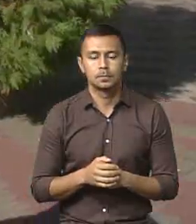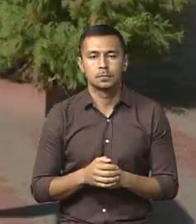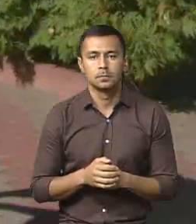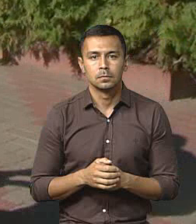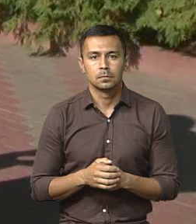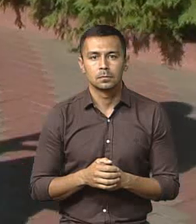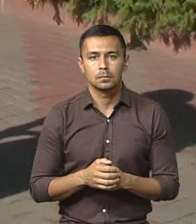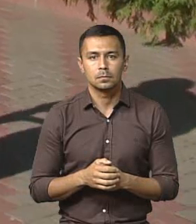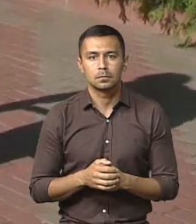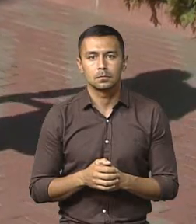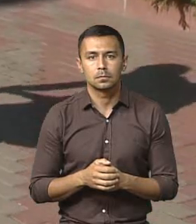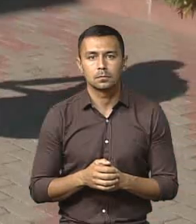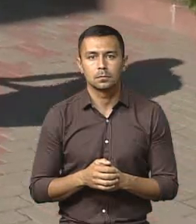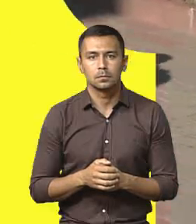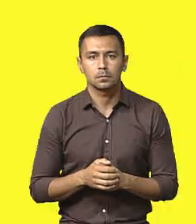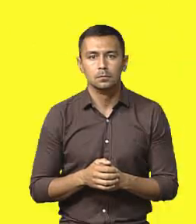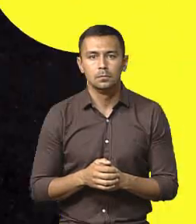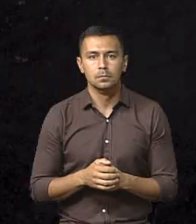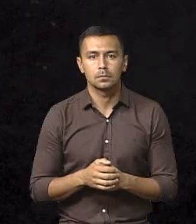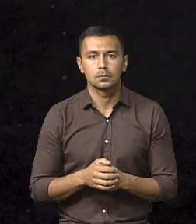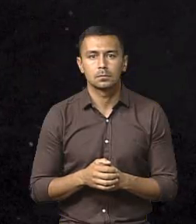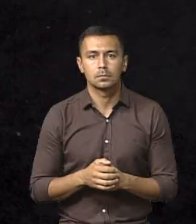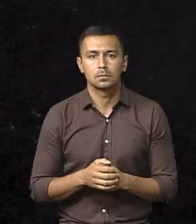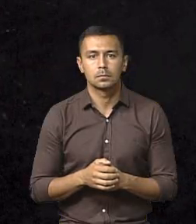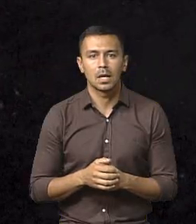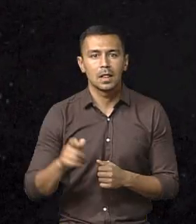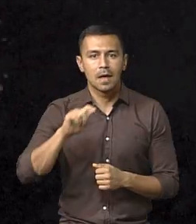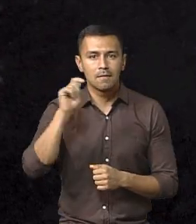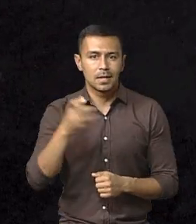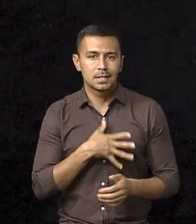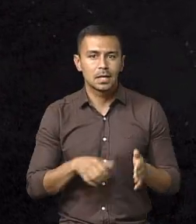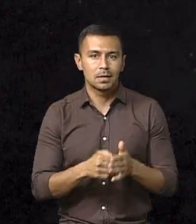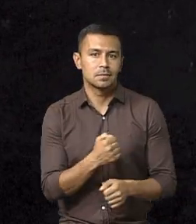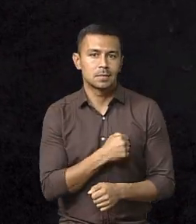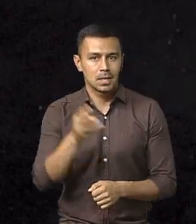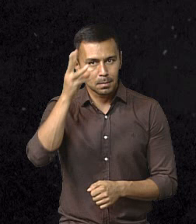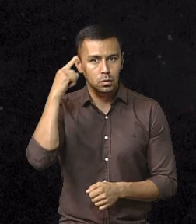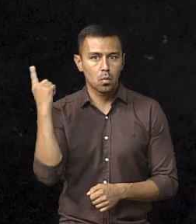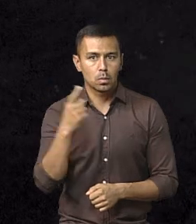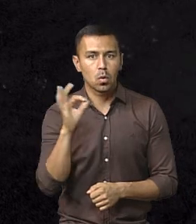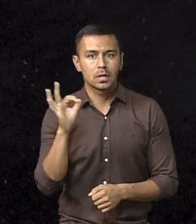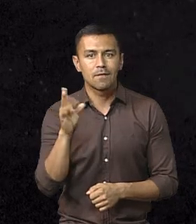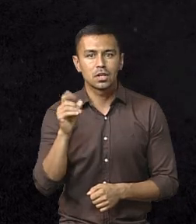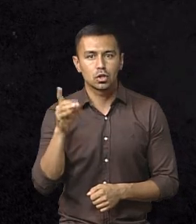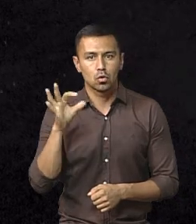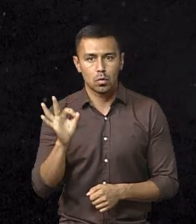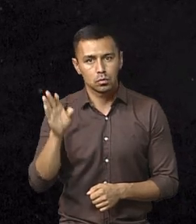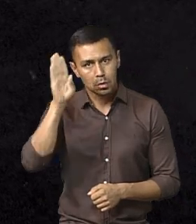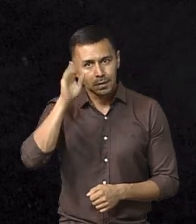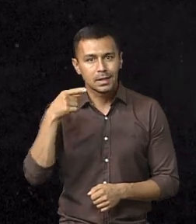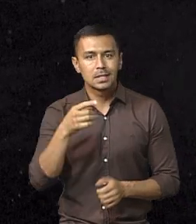Новини на Суспільному. Хмельницький. На війні загинув захисник з Хмельницької області Олексій Варченко.